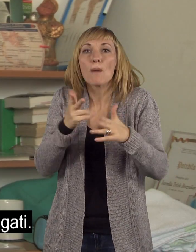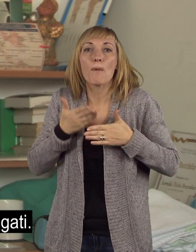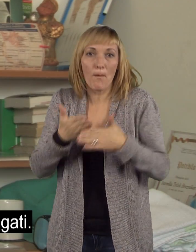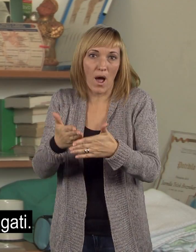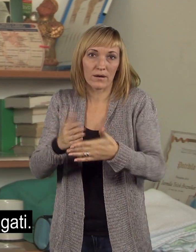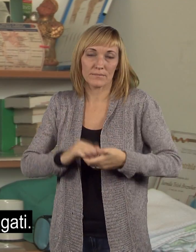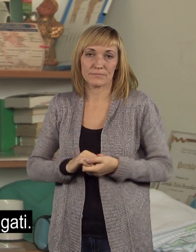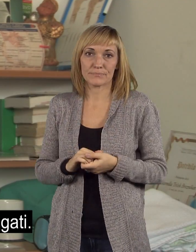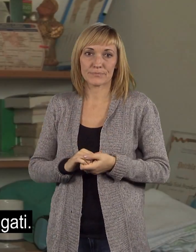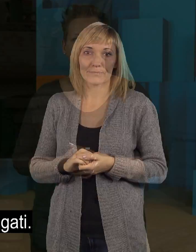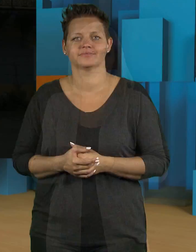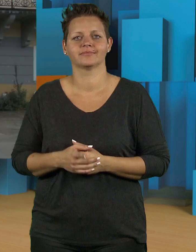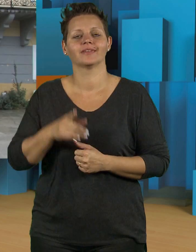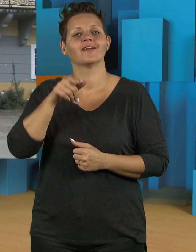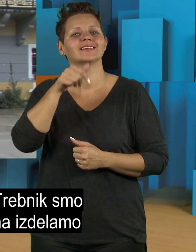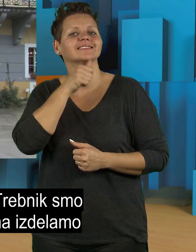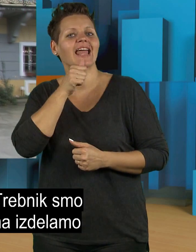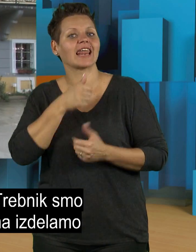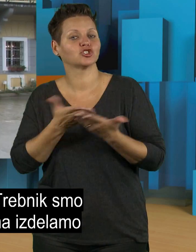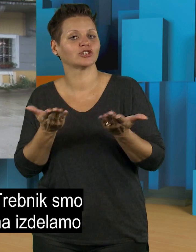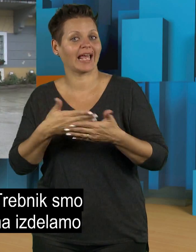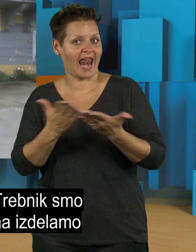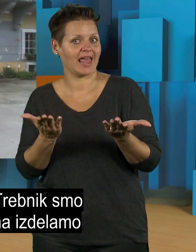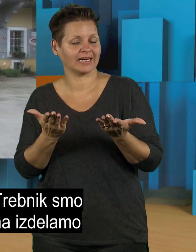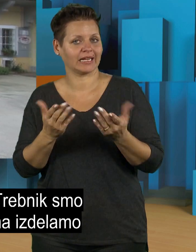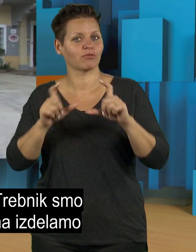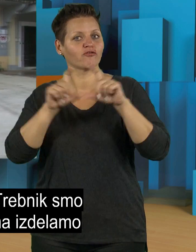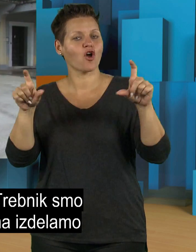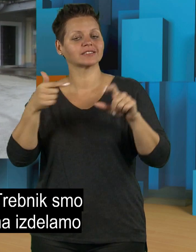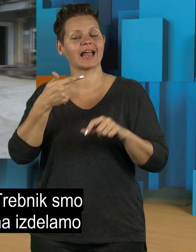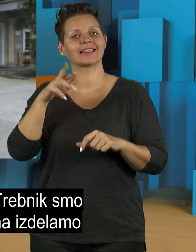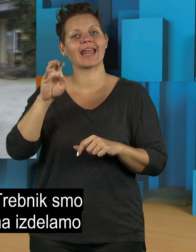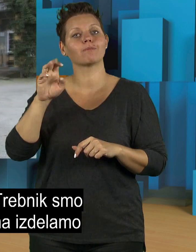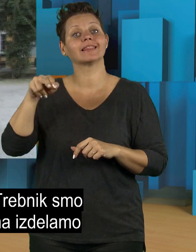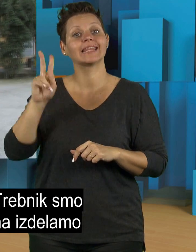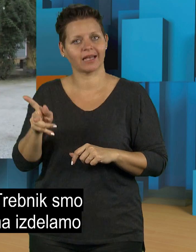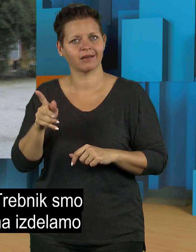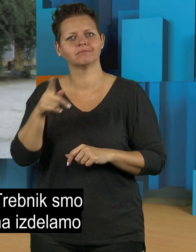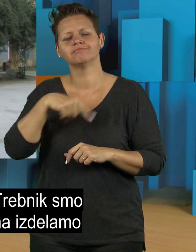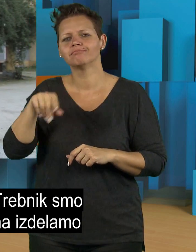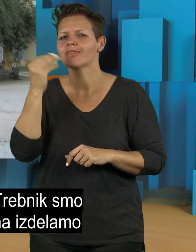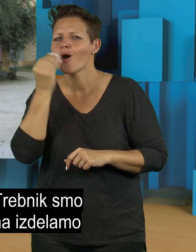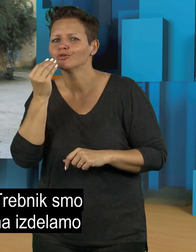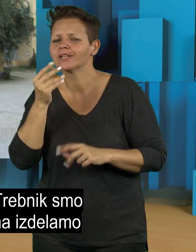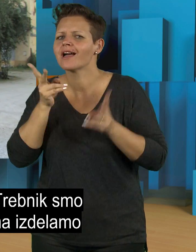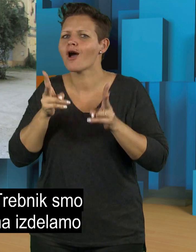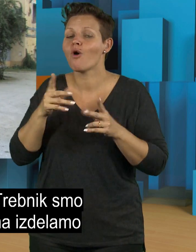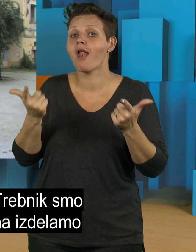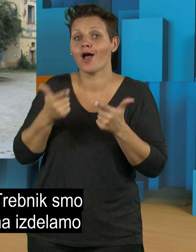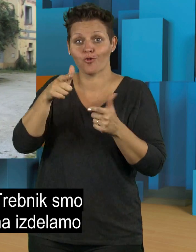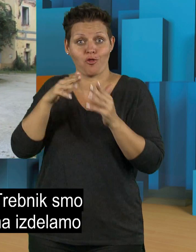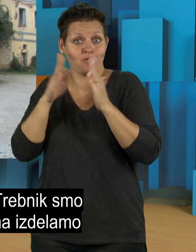vidi, kaj, kje, kako se da pomagati. V zeliščni galeriji dvorca Trebnik smo se naučili, kako lahko doma